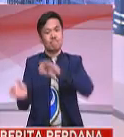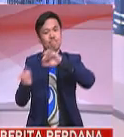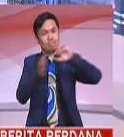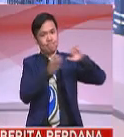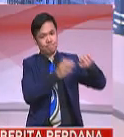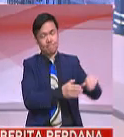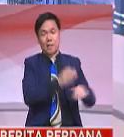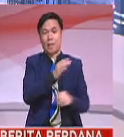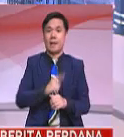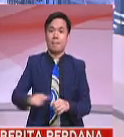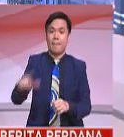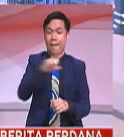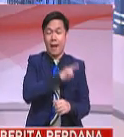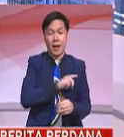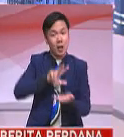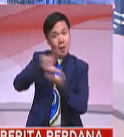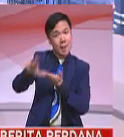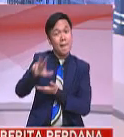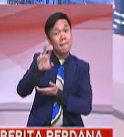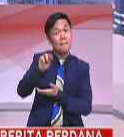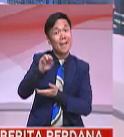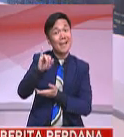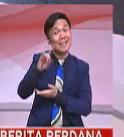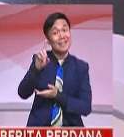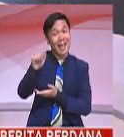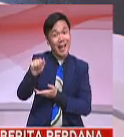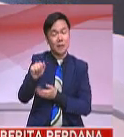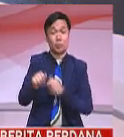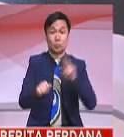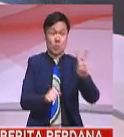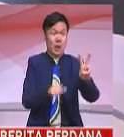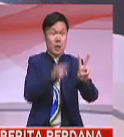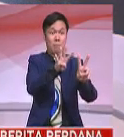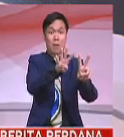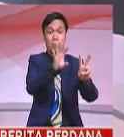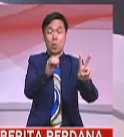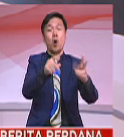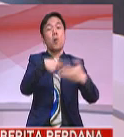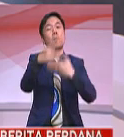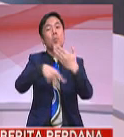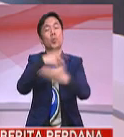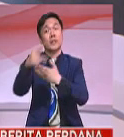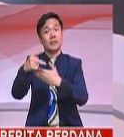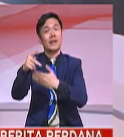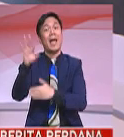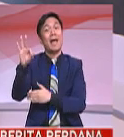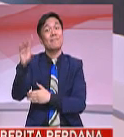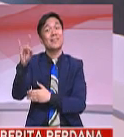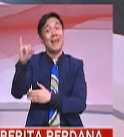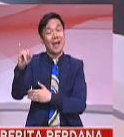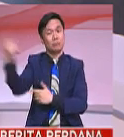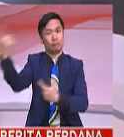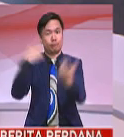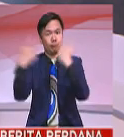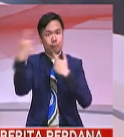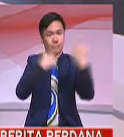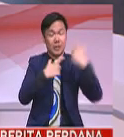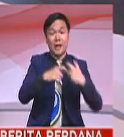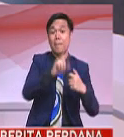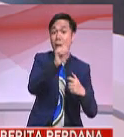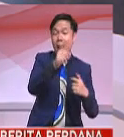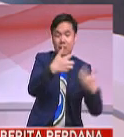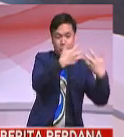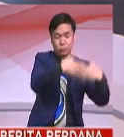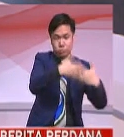lembaga pembangunan pelabuhan Malaysia middle telah mengenal pasti 240 Project pelaburan asing berprofil tinggi dalam